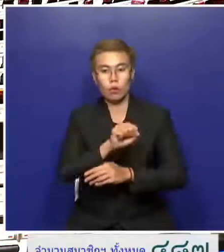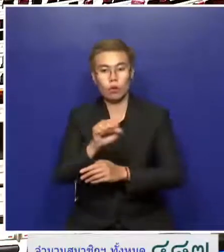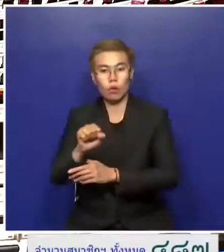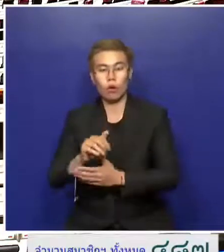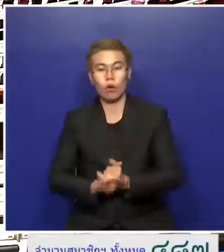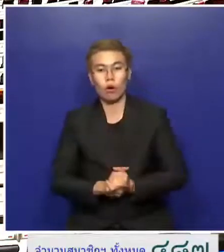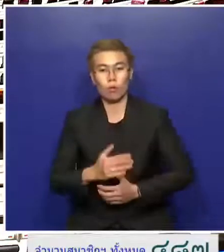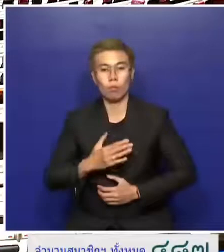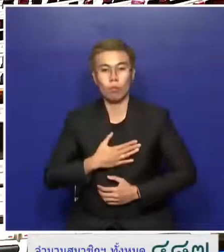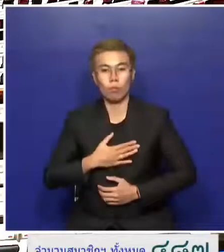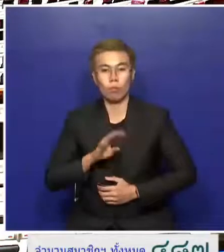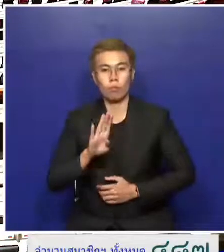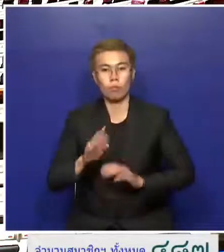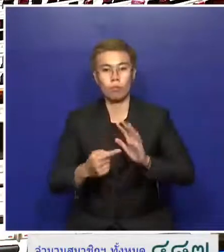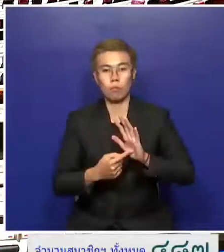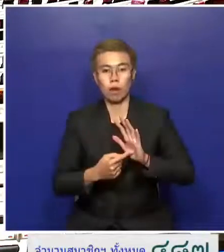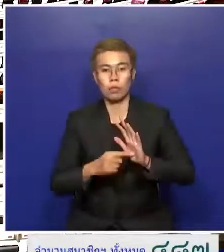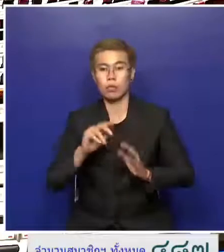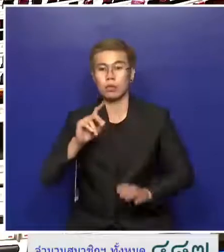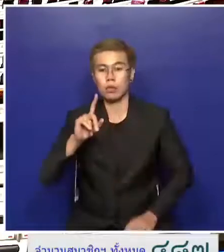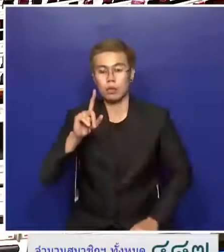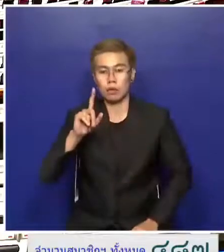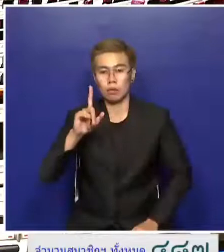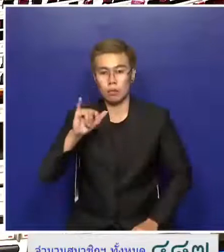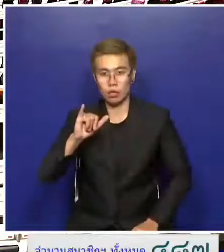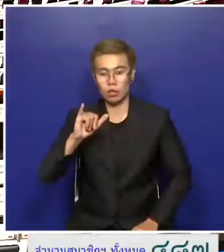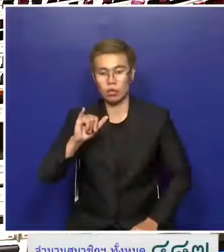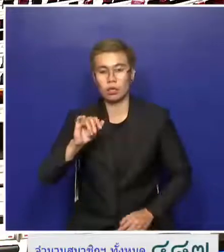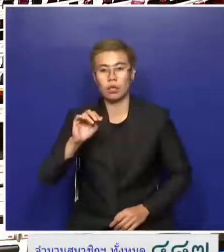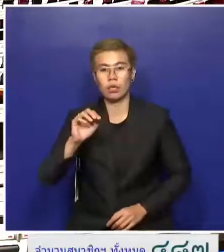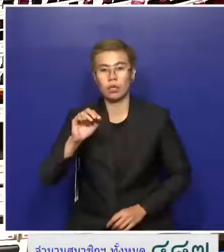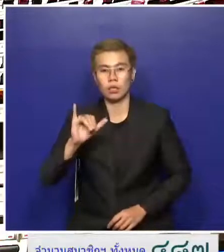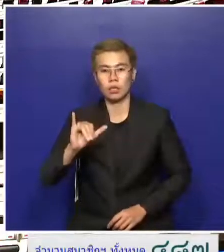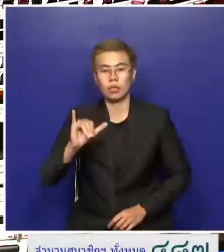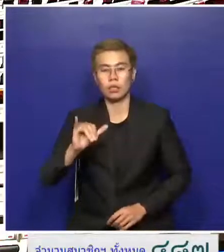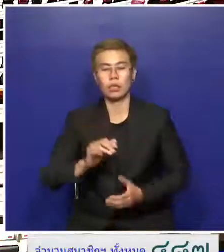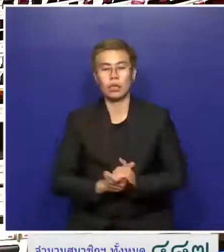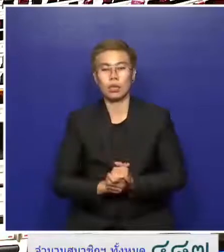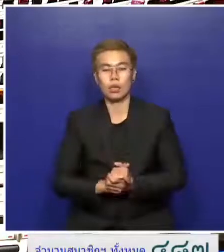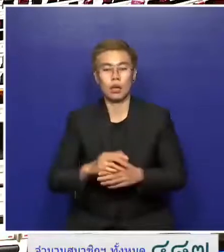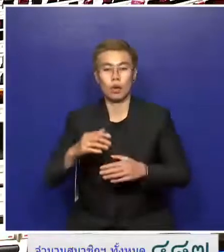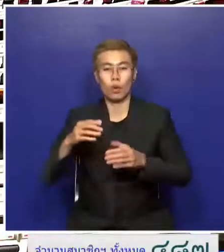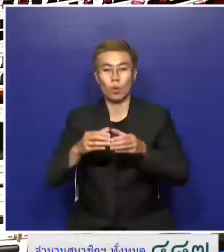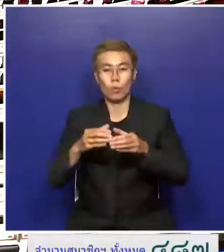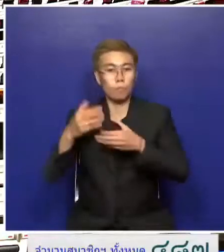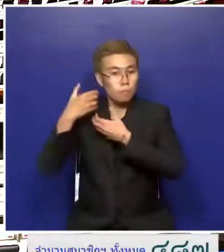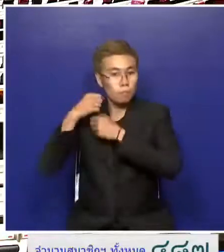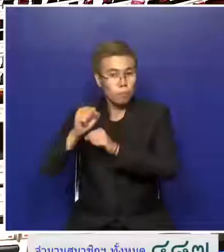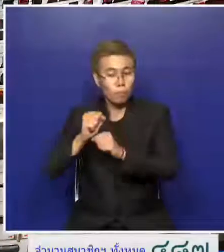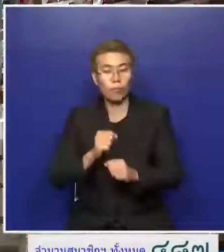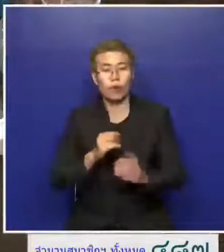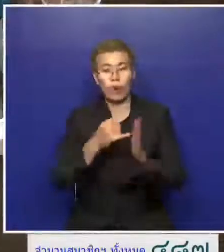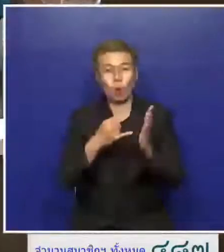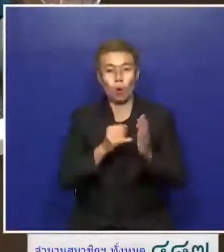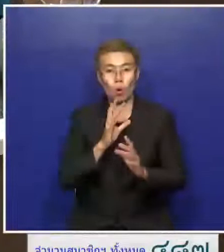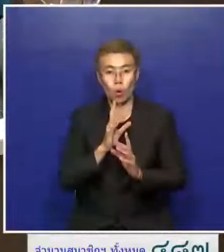ผมในเพ sprinkle เล่นะจัร์สมาชิสภาผู้แทนลักษะดรนจากจหัลยองปชนาทิปัตร glaube i amนัตยheric